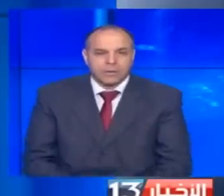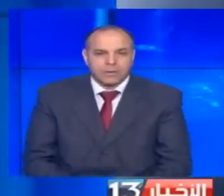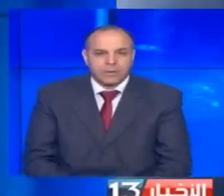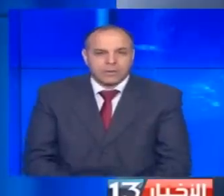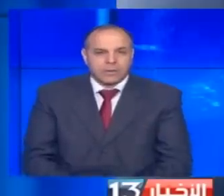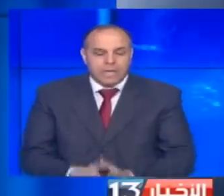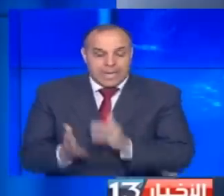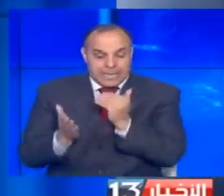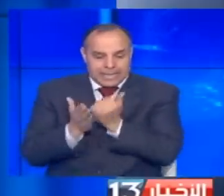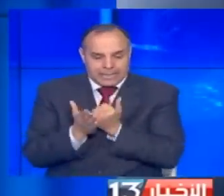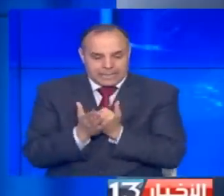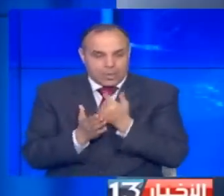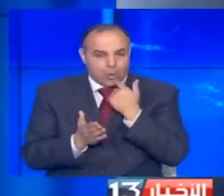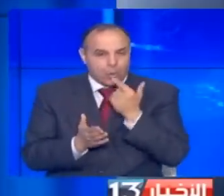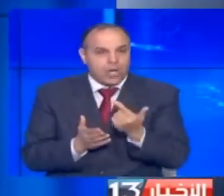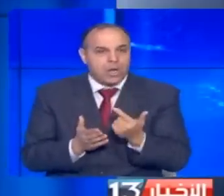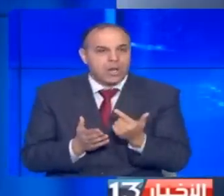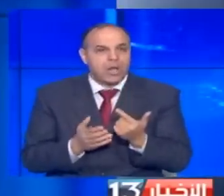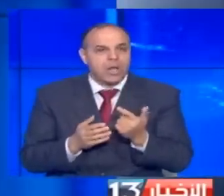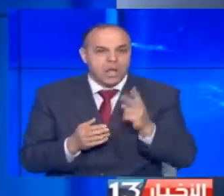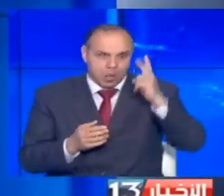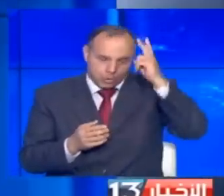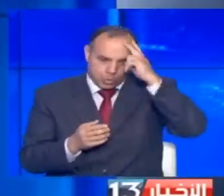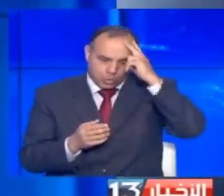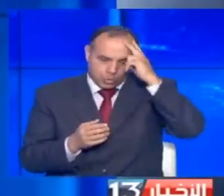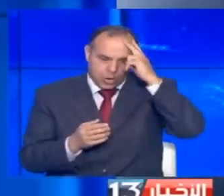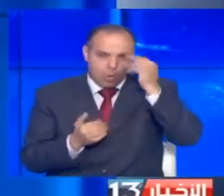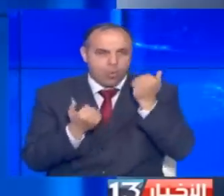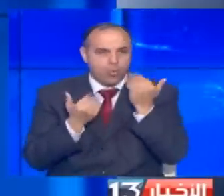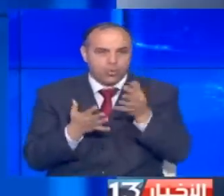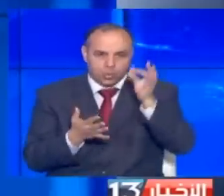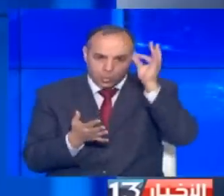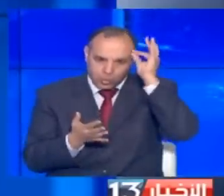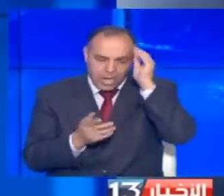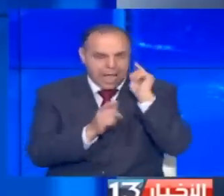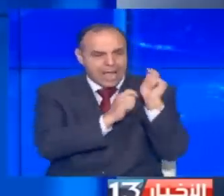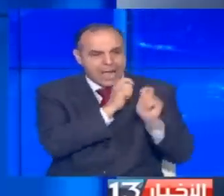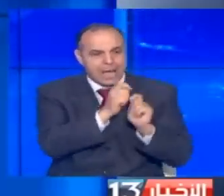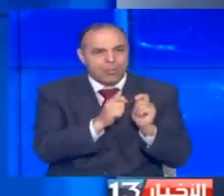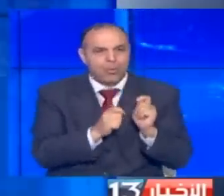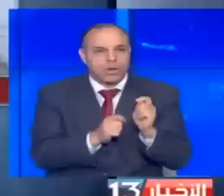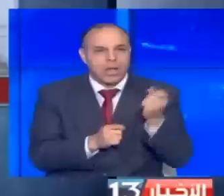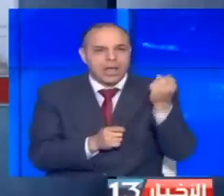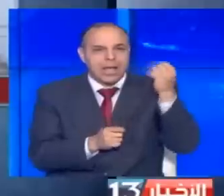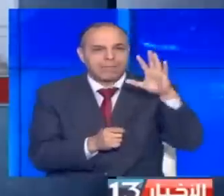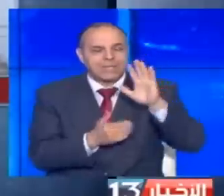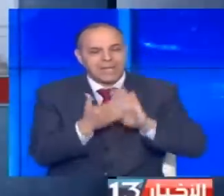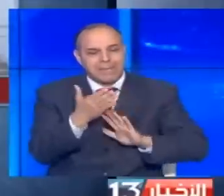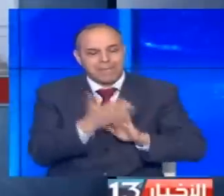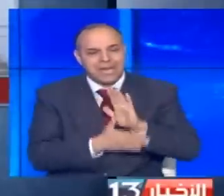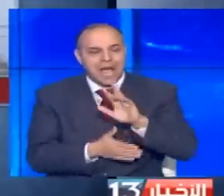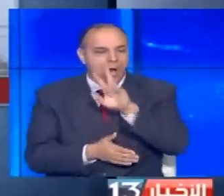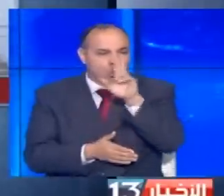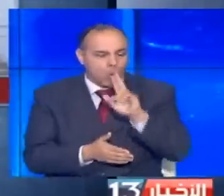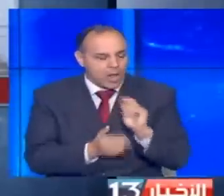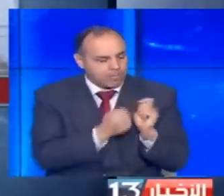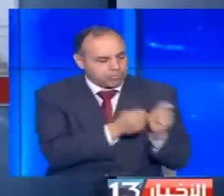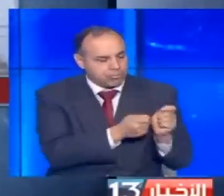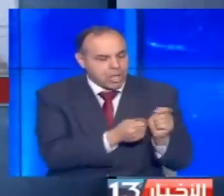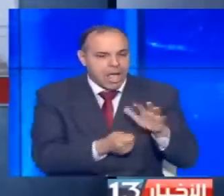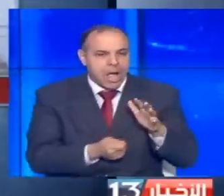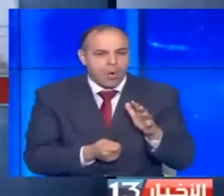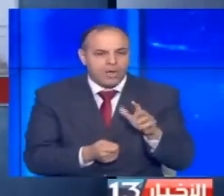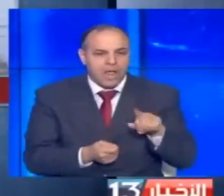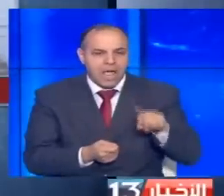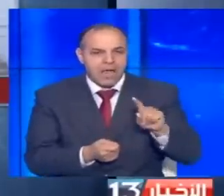اقتصاديا منحت المملكه العربيه السعوديه تونس قرضا بقيمه خمسمائه مليون دولار اي حوالي